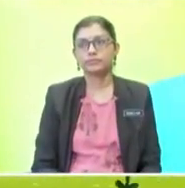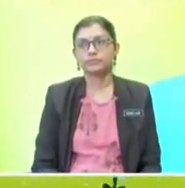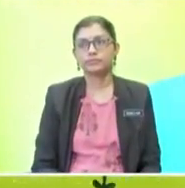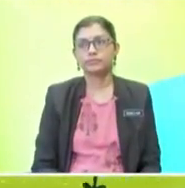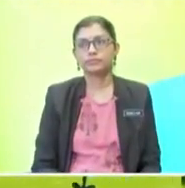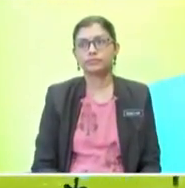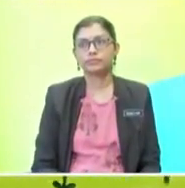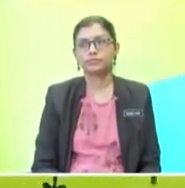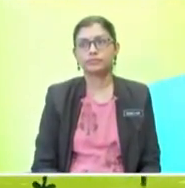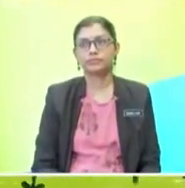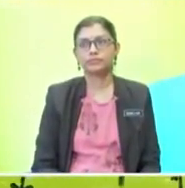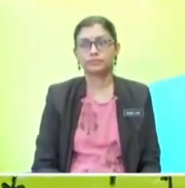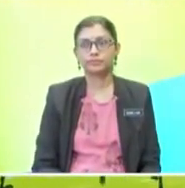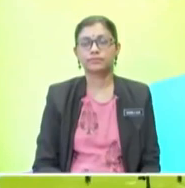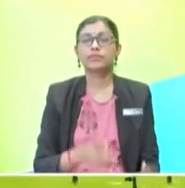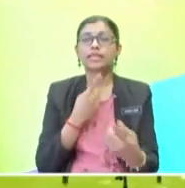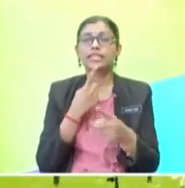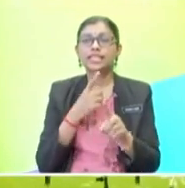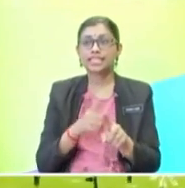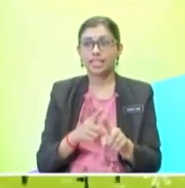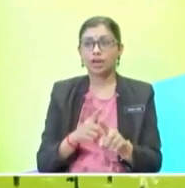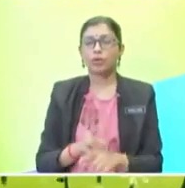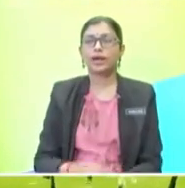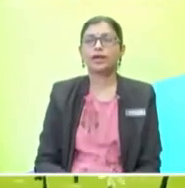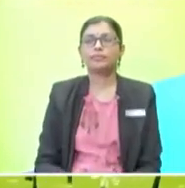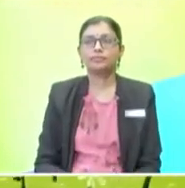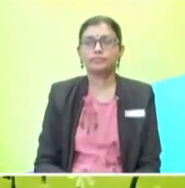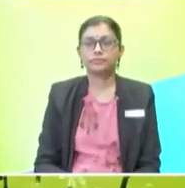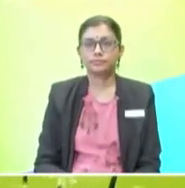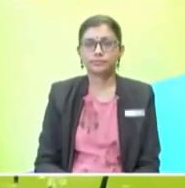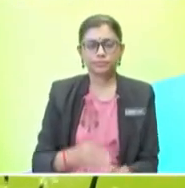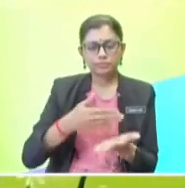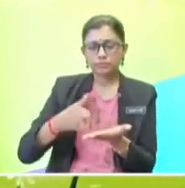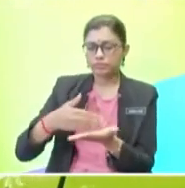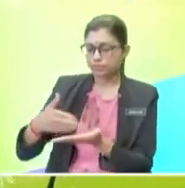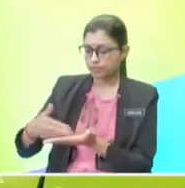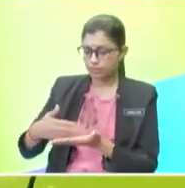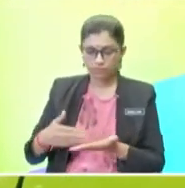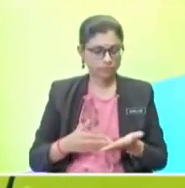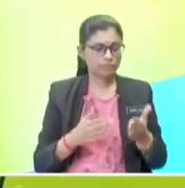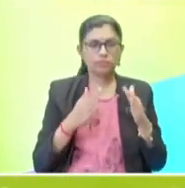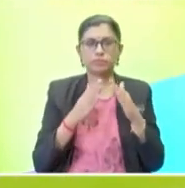Ya, saya cikgu. Saya selalu membantu ibu menyapu lantai rumah.